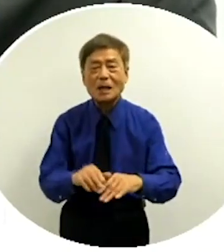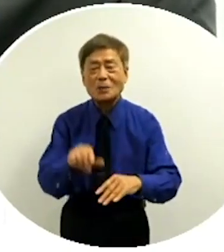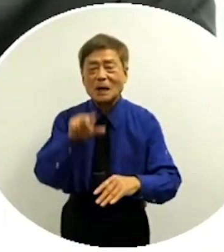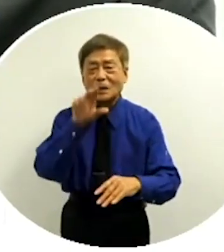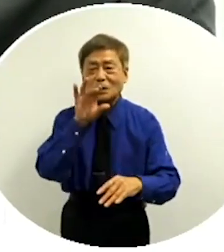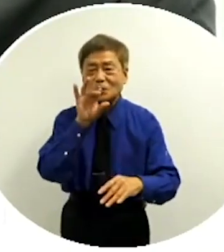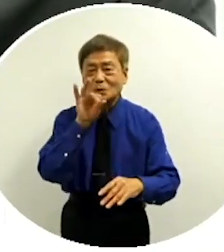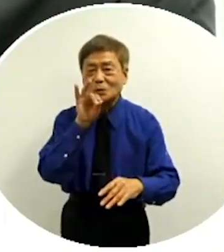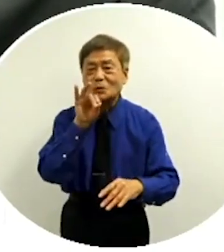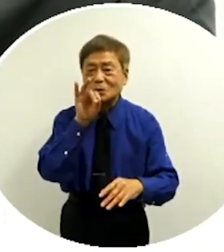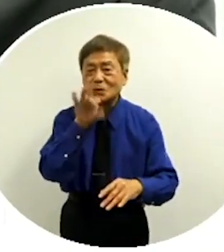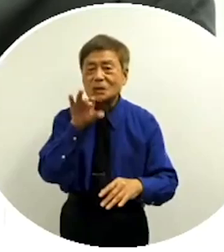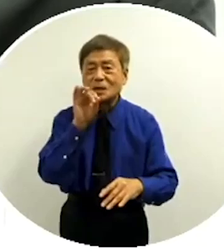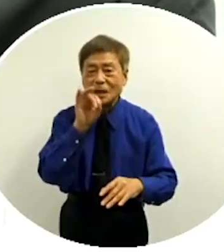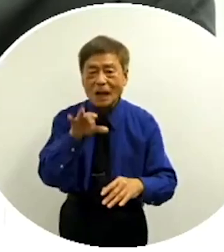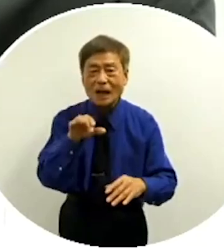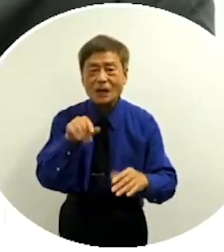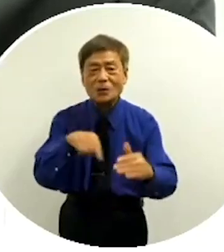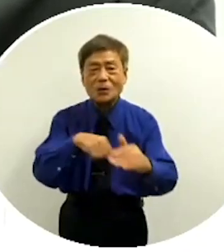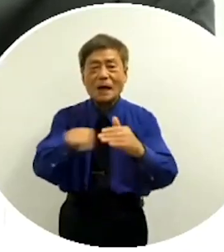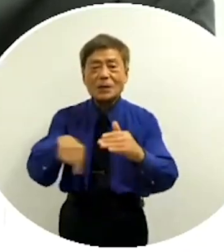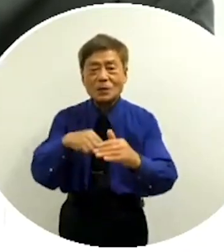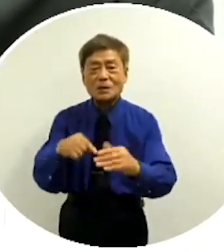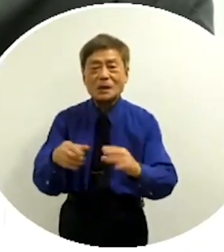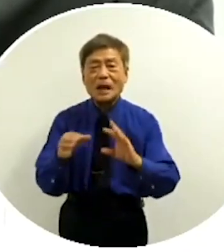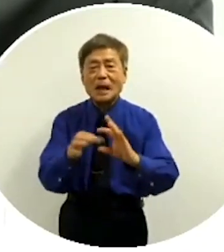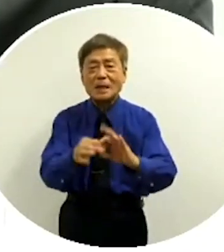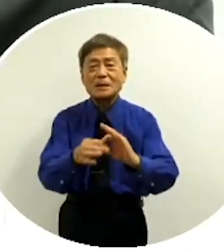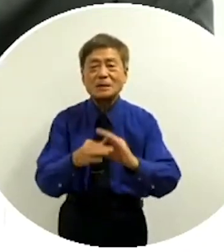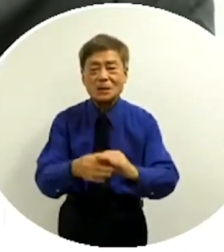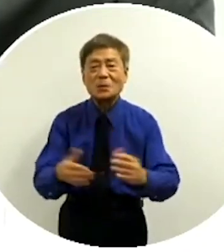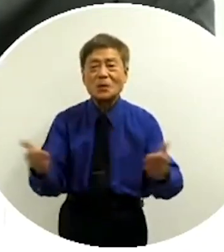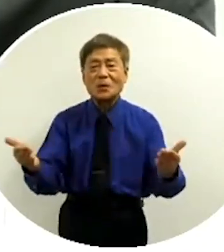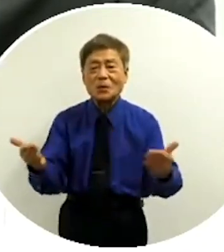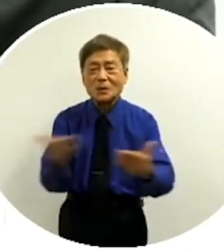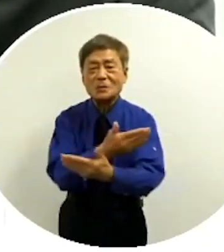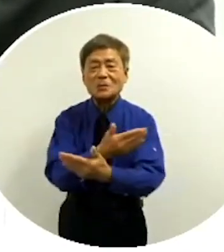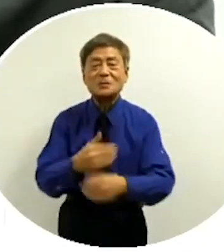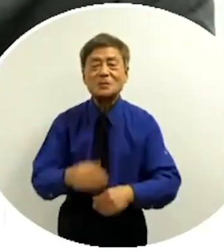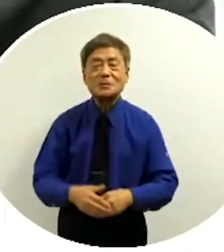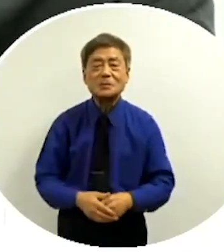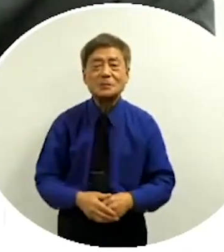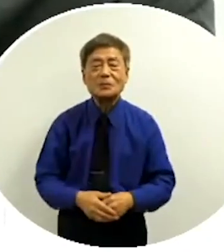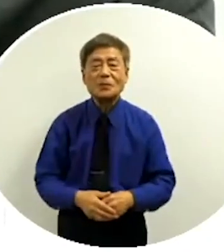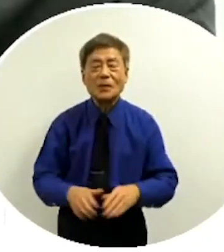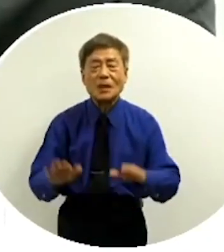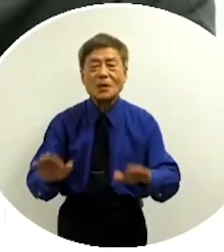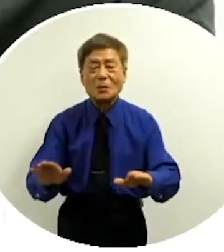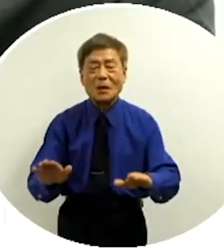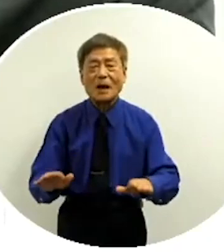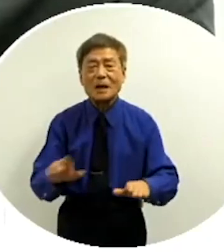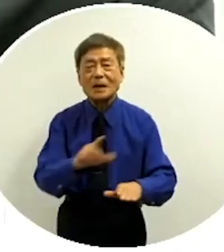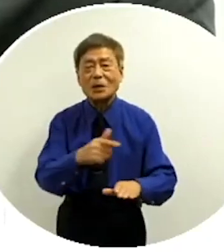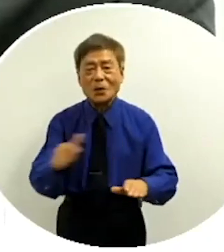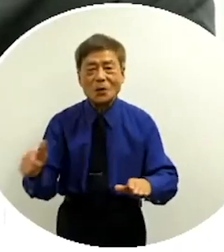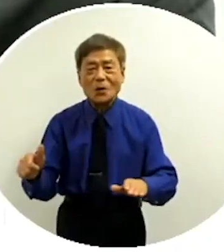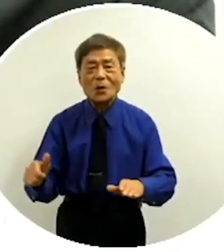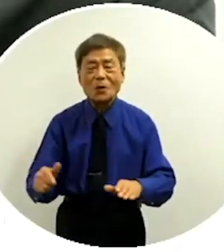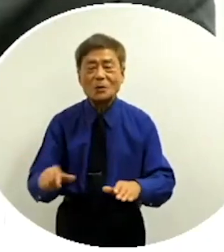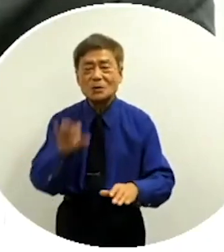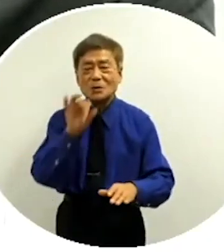通りですね無茶苦茶なねえええここであまり言いませんが来るじゃないですか攻撃が